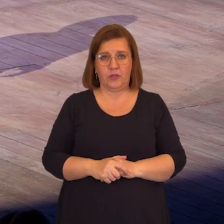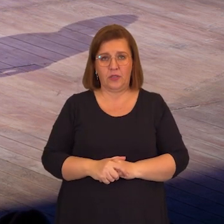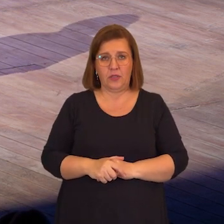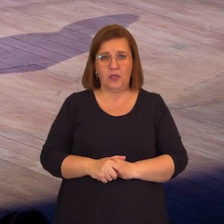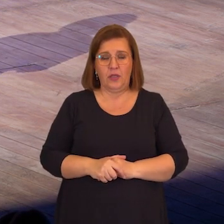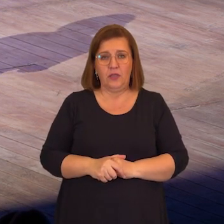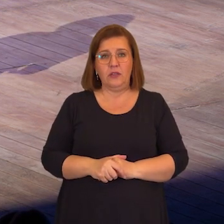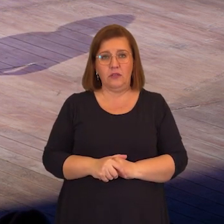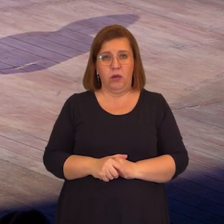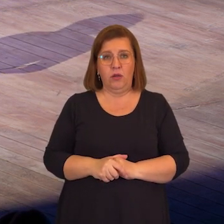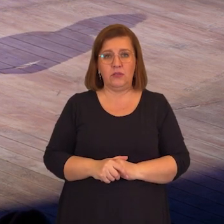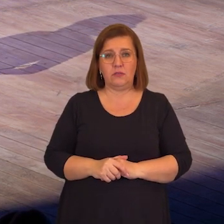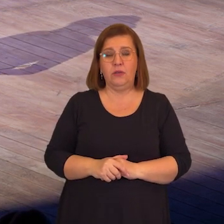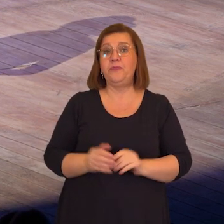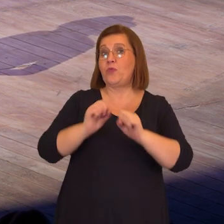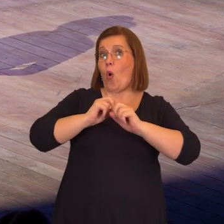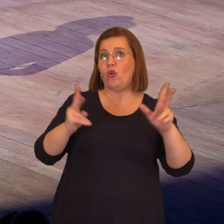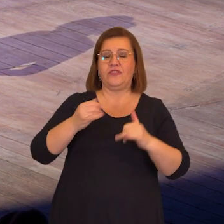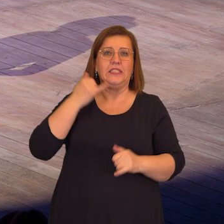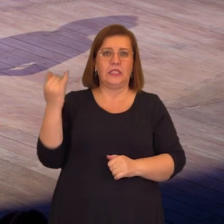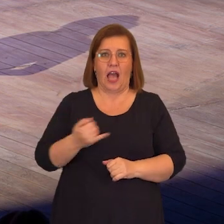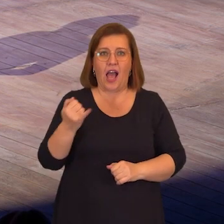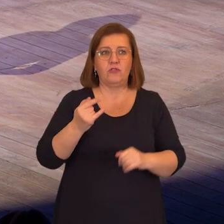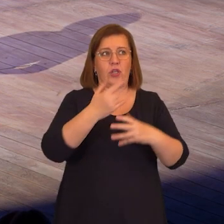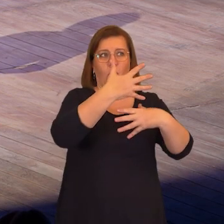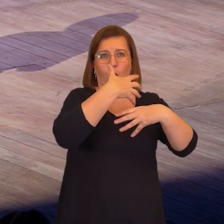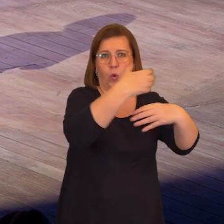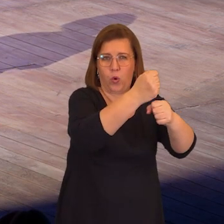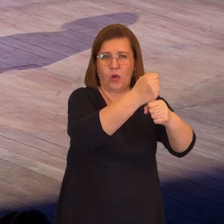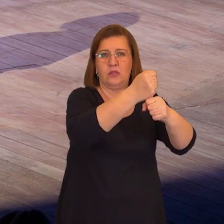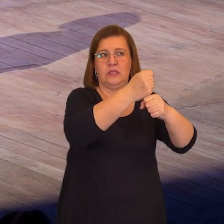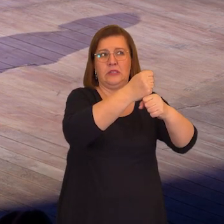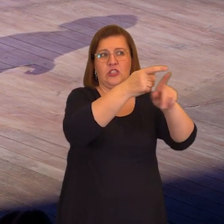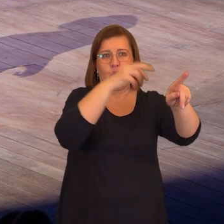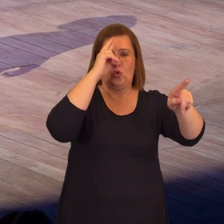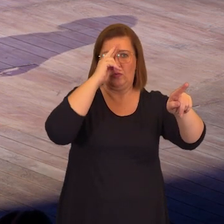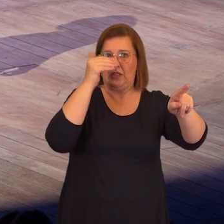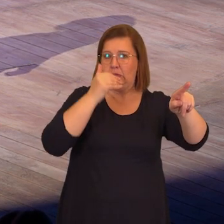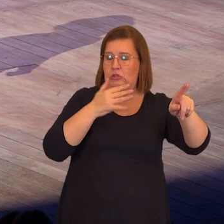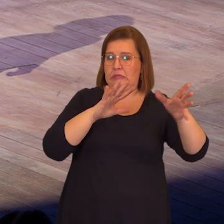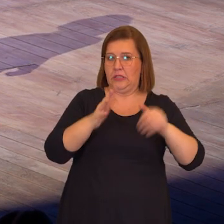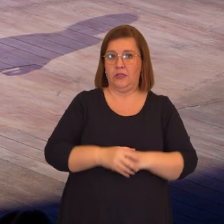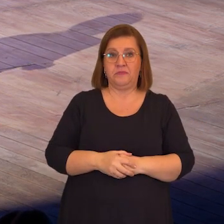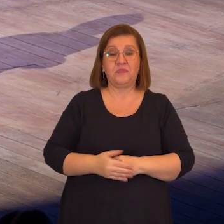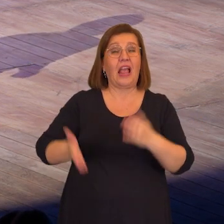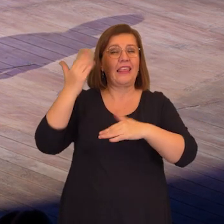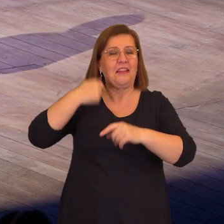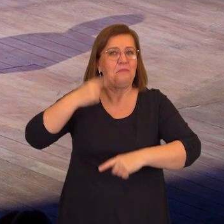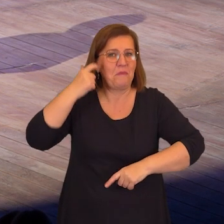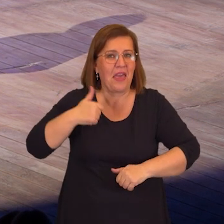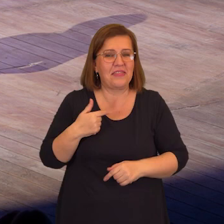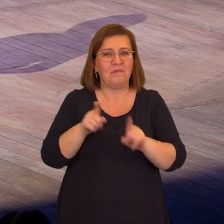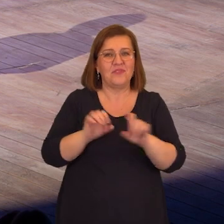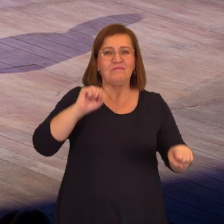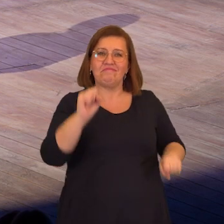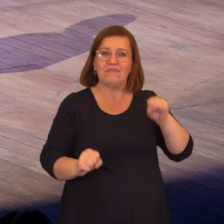Oczywiście zawsze nasza reakcja może być opacznie zrozumiana. Ja sama raz dostałam wiosłem na spływie kajakowym, jak poprosiłam jedną